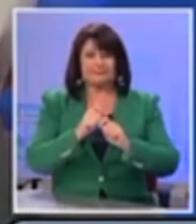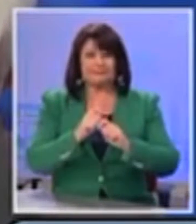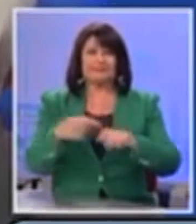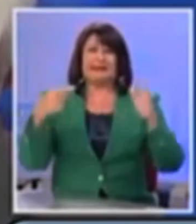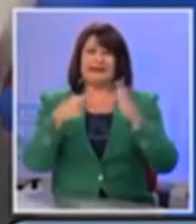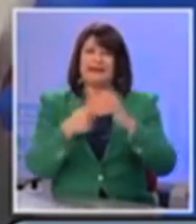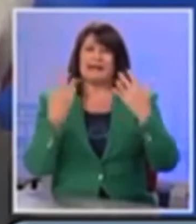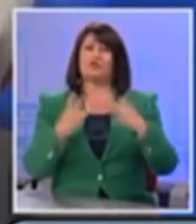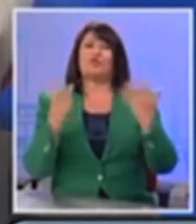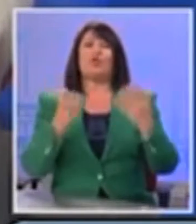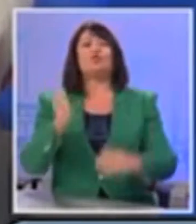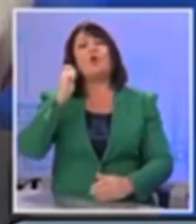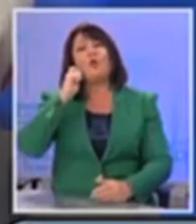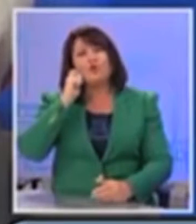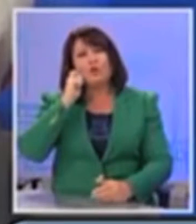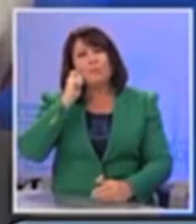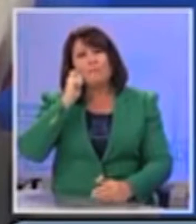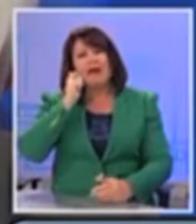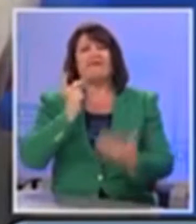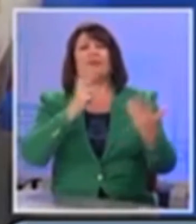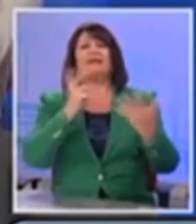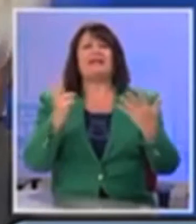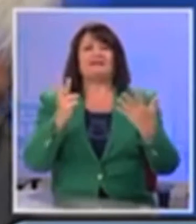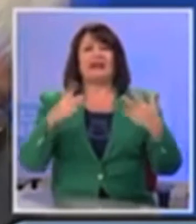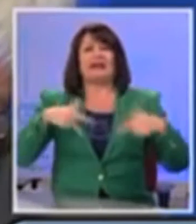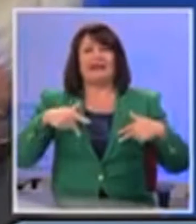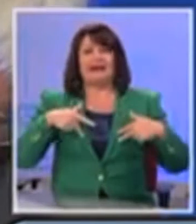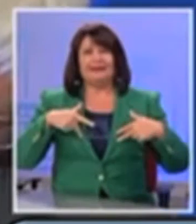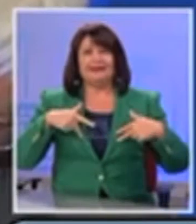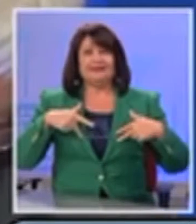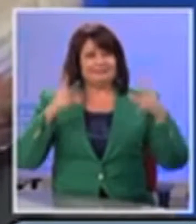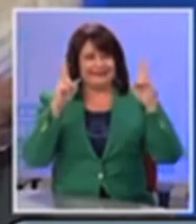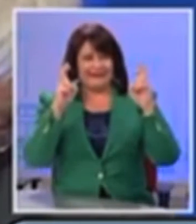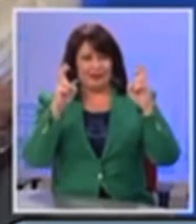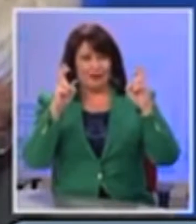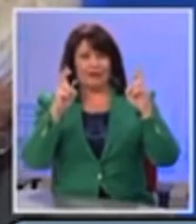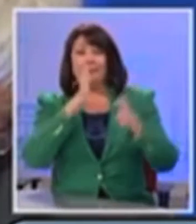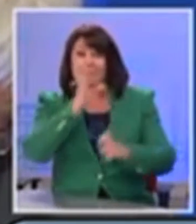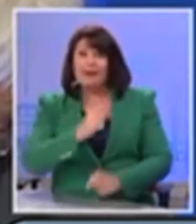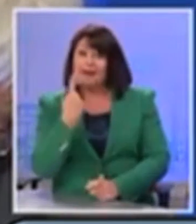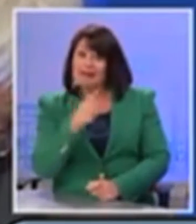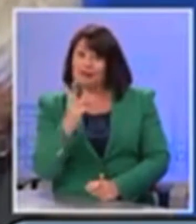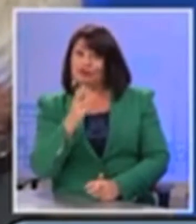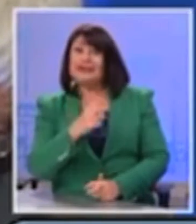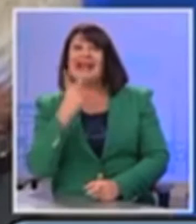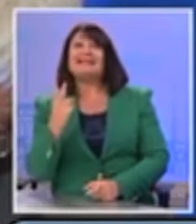pays. Le groupe de 77 a marqué son intérêt pour ces